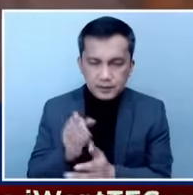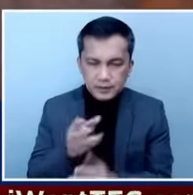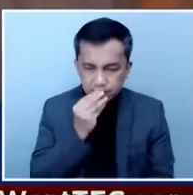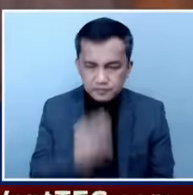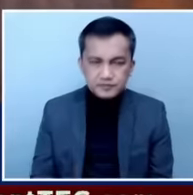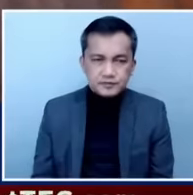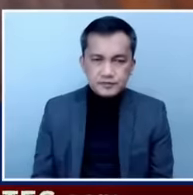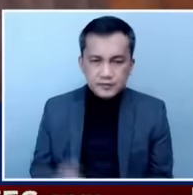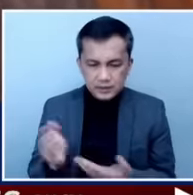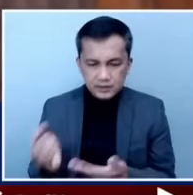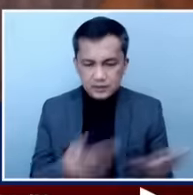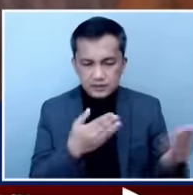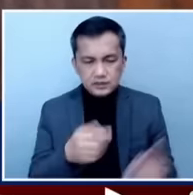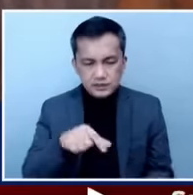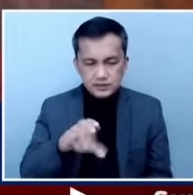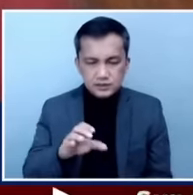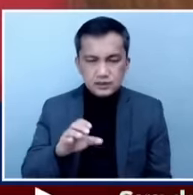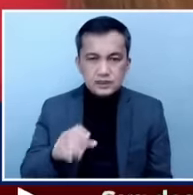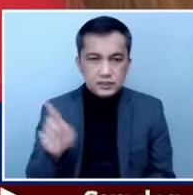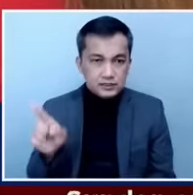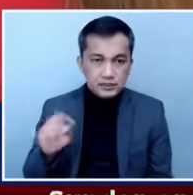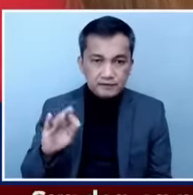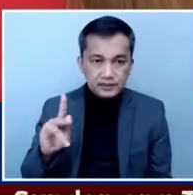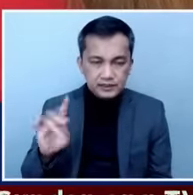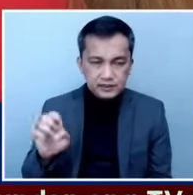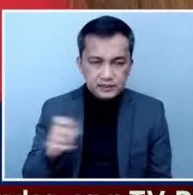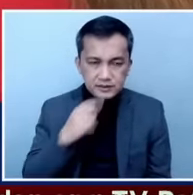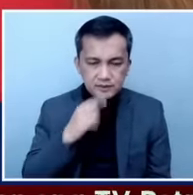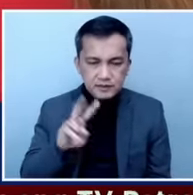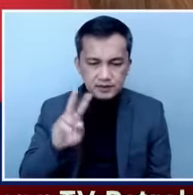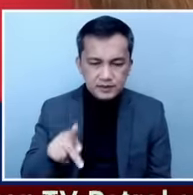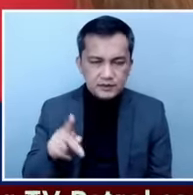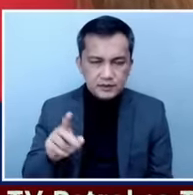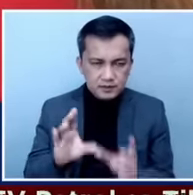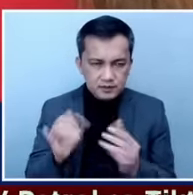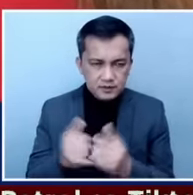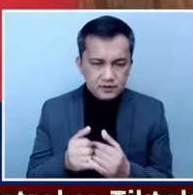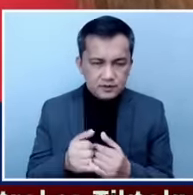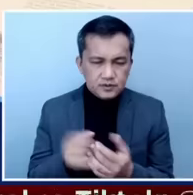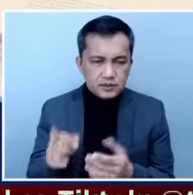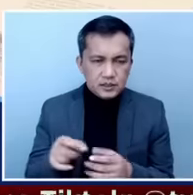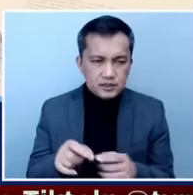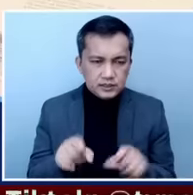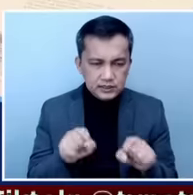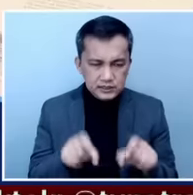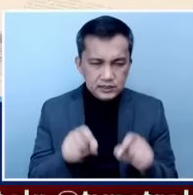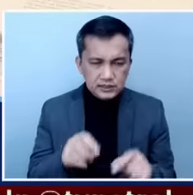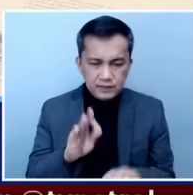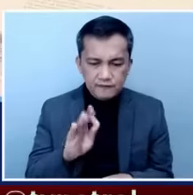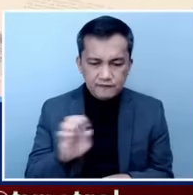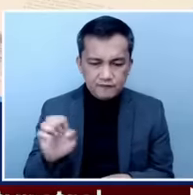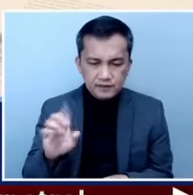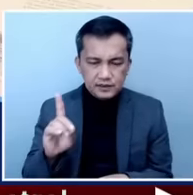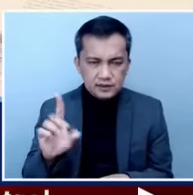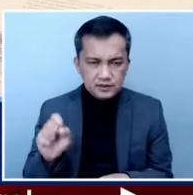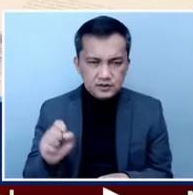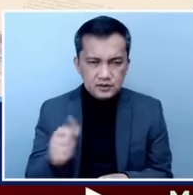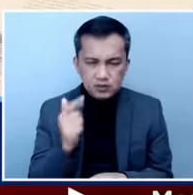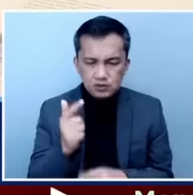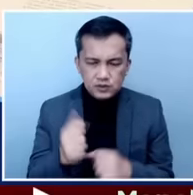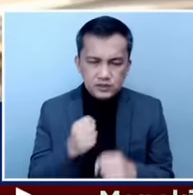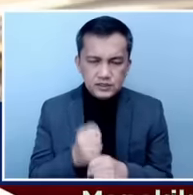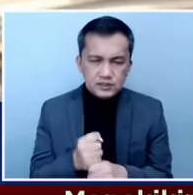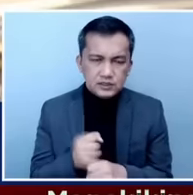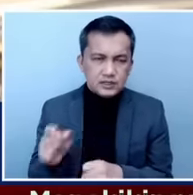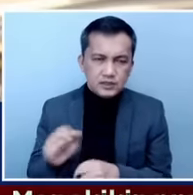dinala sa Quezon City si alias Ferdy. Ayon sa Vice President ng kumpanya na supplier ng feeds, halos 20 taon nilang empleyado ang